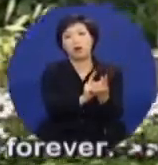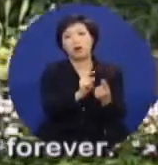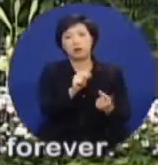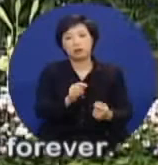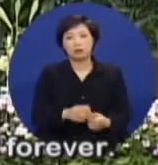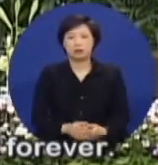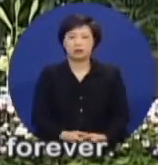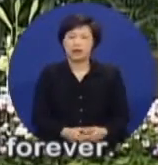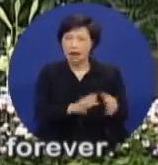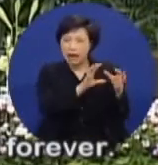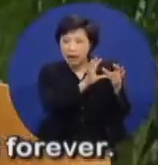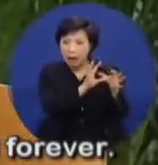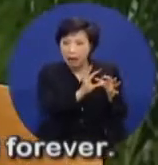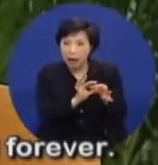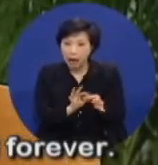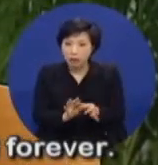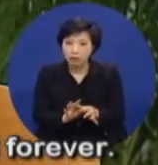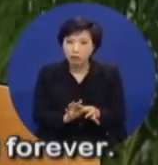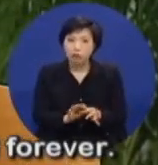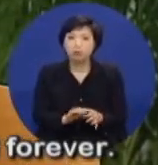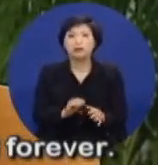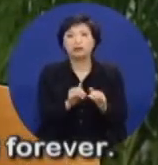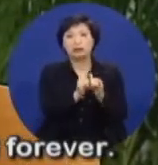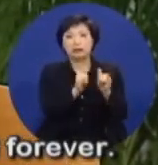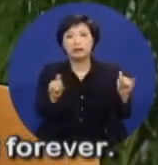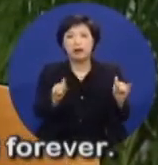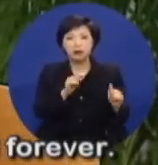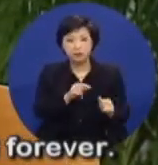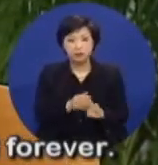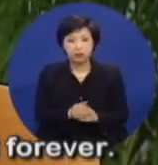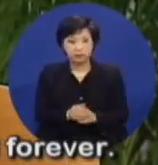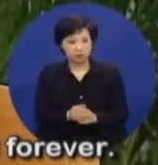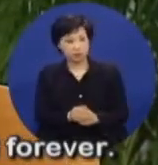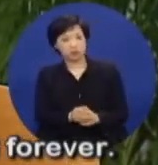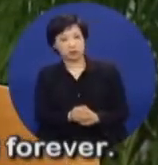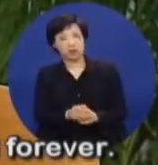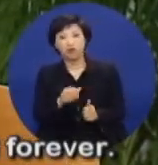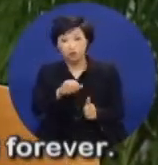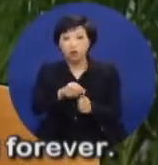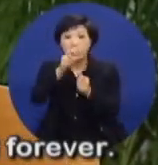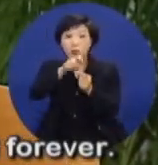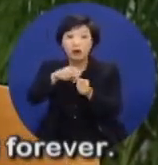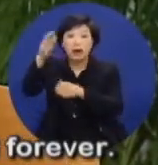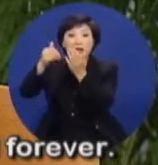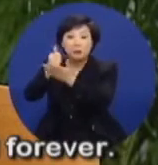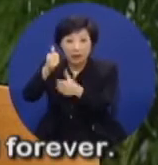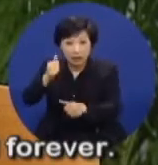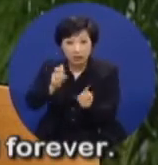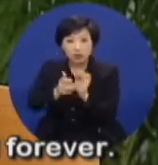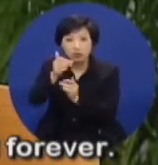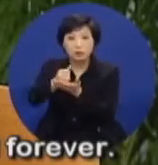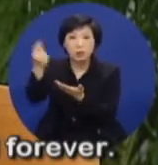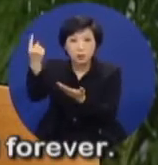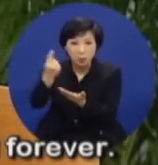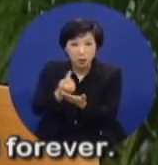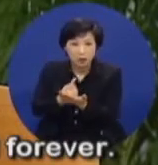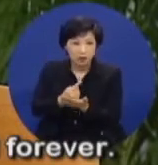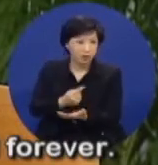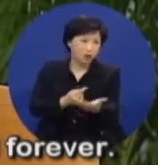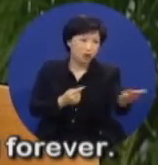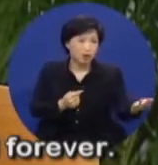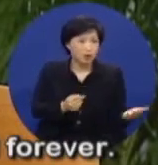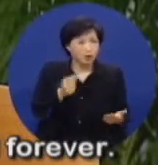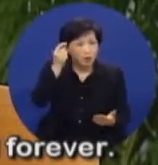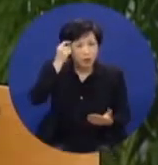생활을 해야 할 우리 인간의 로 구원하기 위해서 하나님의 아들이 와 더 너희들